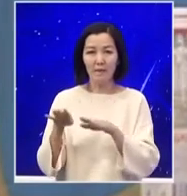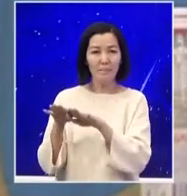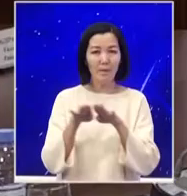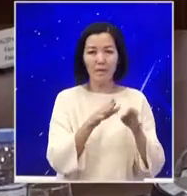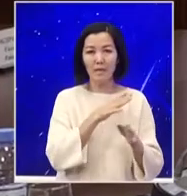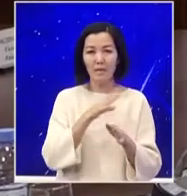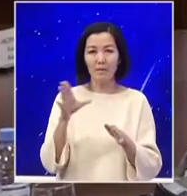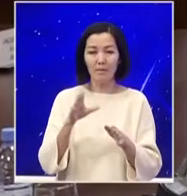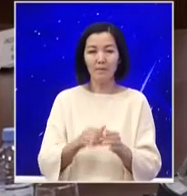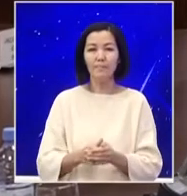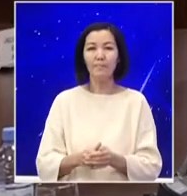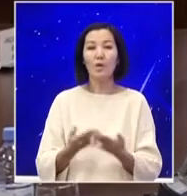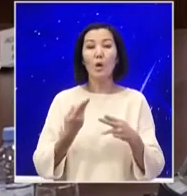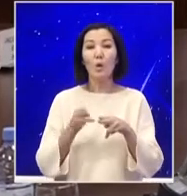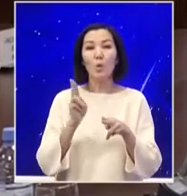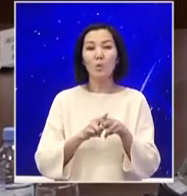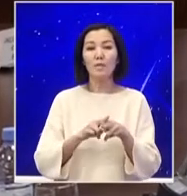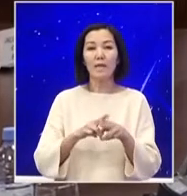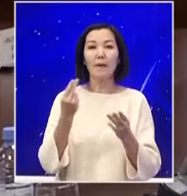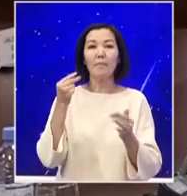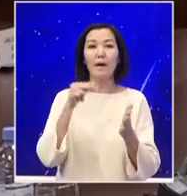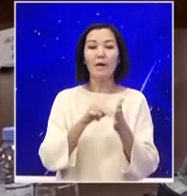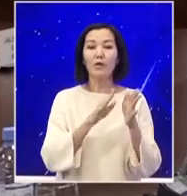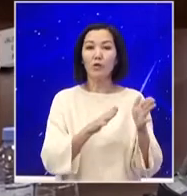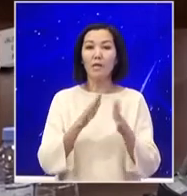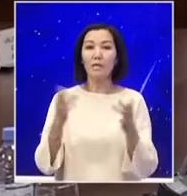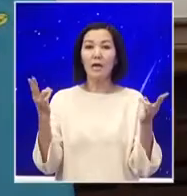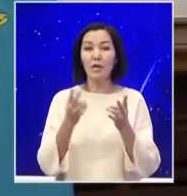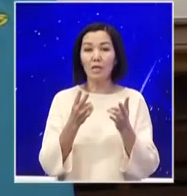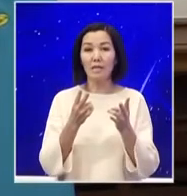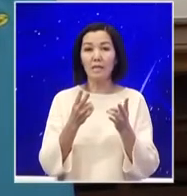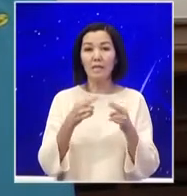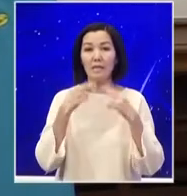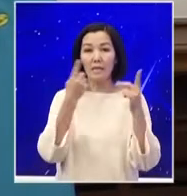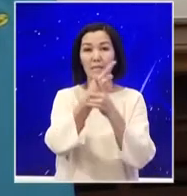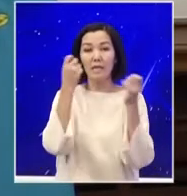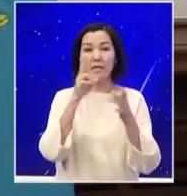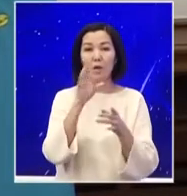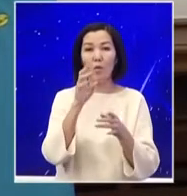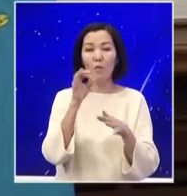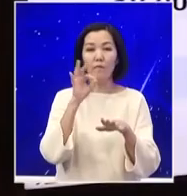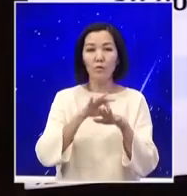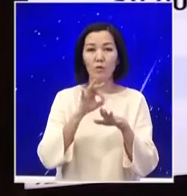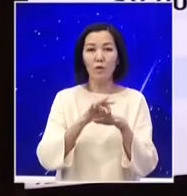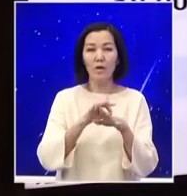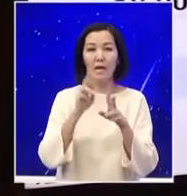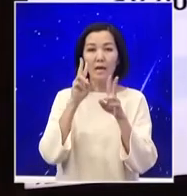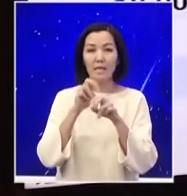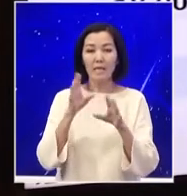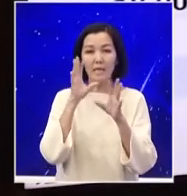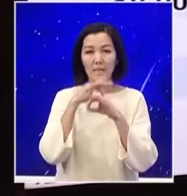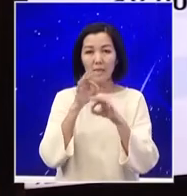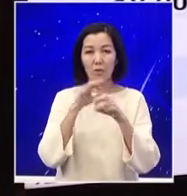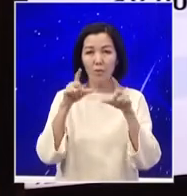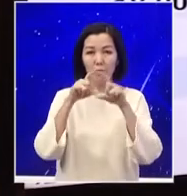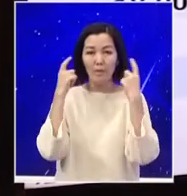емес. Осылай ел президенті баға тұрақтылығын қалыпқа келтіру қажеттігін ескертіп, COVID-19-ға сынама тапсыру бағасы мен